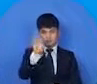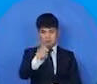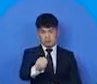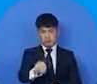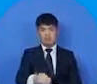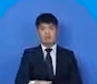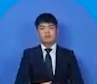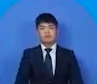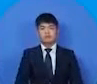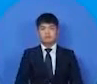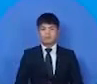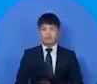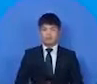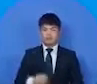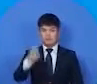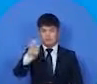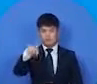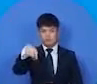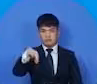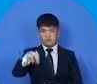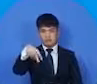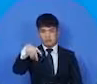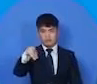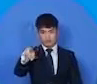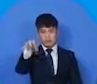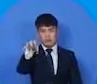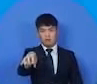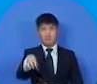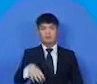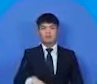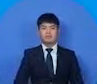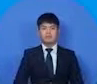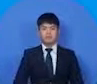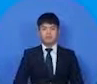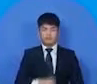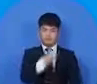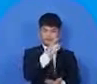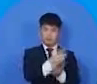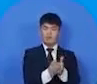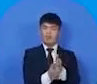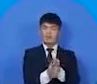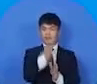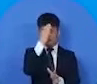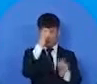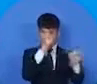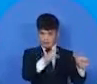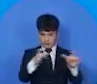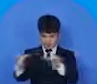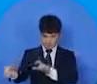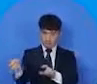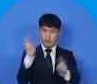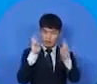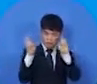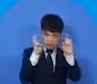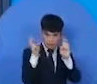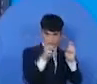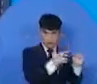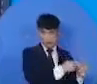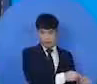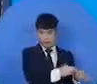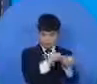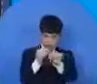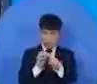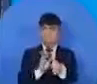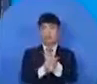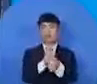야모 2400만원 이상 이며 묘지는 천안시 동남구 풍세면 혼자 간간히 로 입니다 천안시 에서는 지역 기업들의 원활한